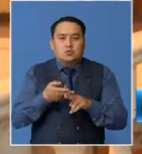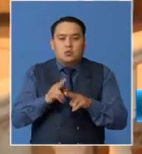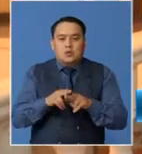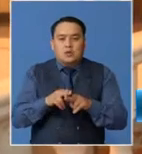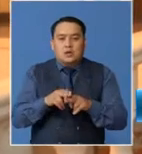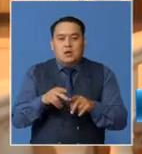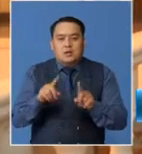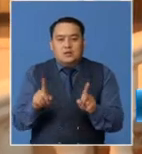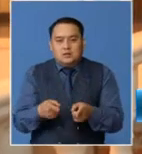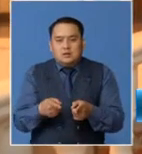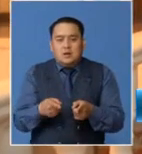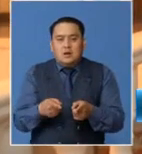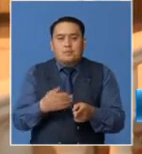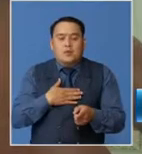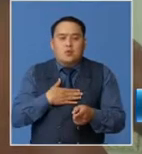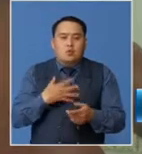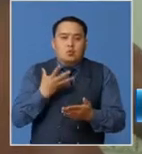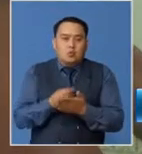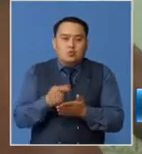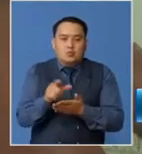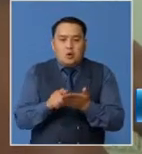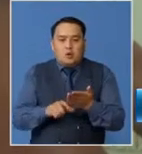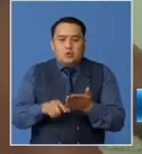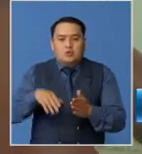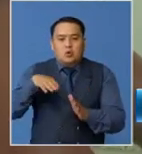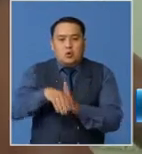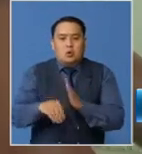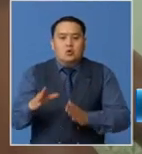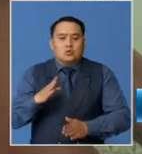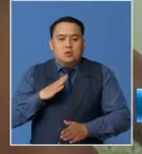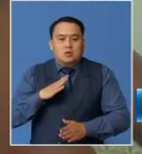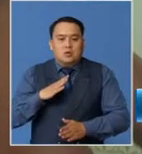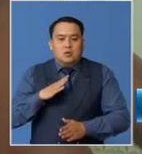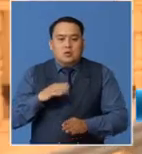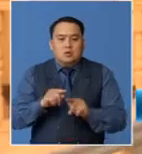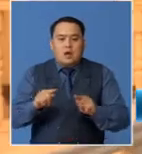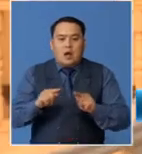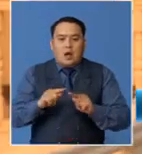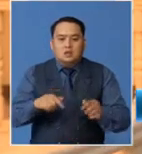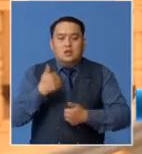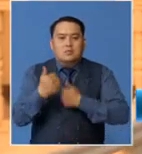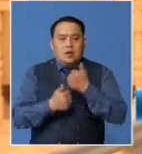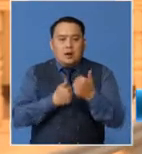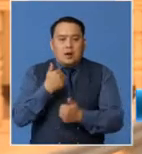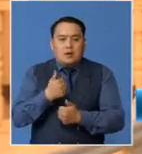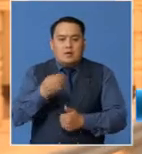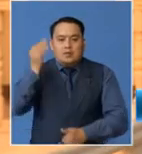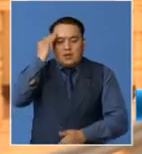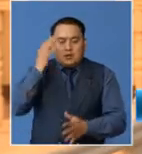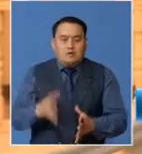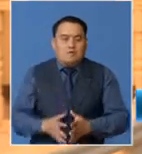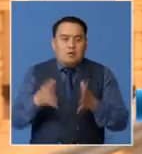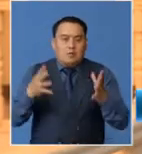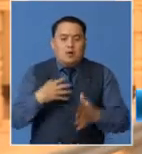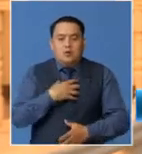алып осы мақалама арқау болды ол кісілердің. Мемлекеттік тілді насихаттаған бұл байқаудың мәні зор. Әлі